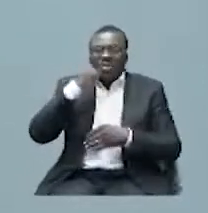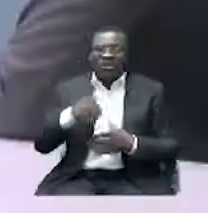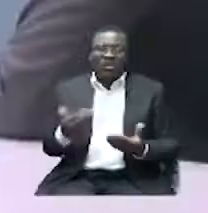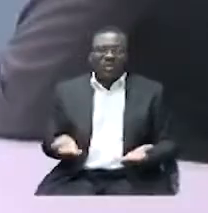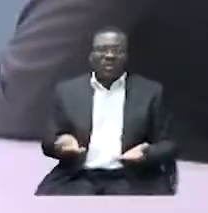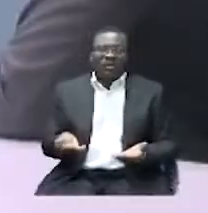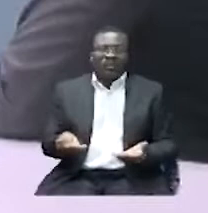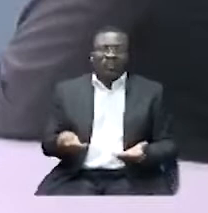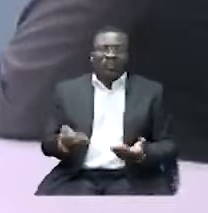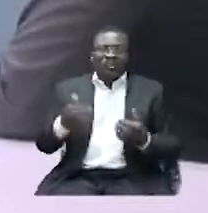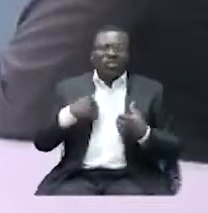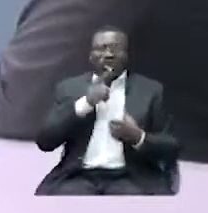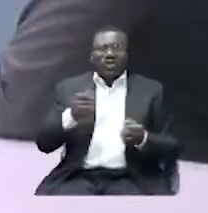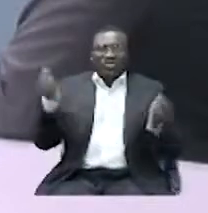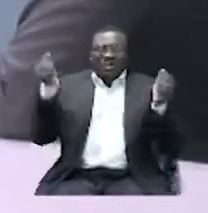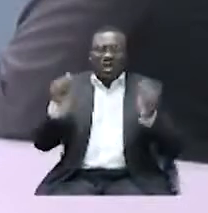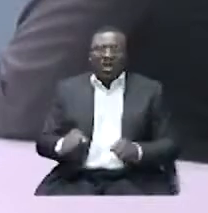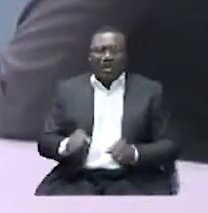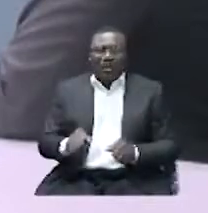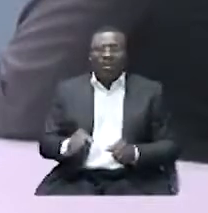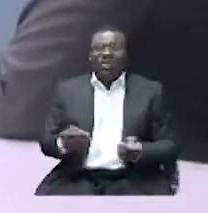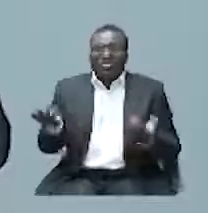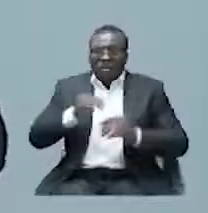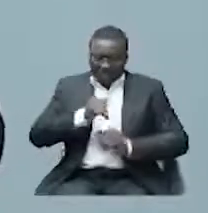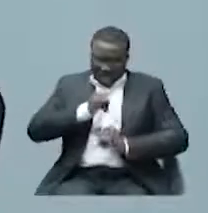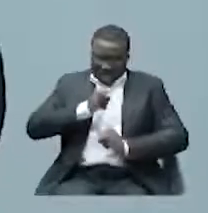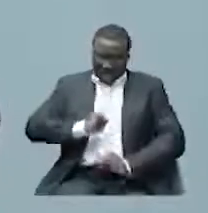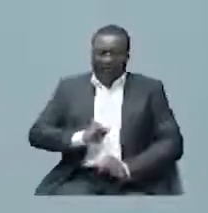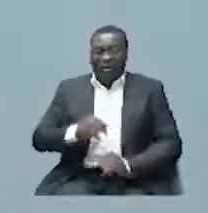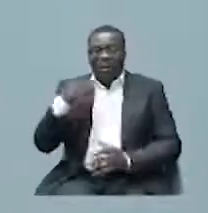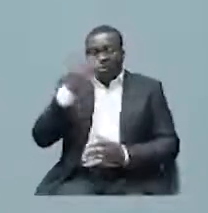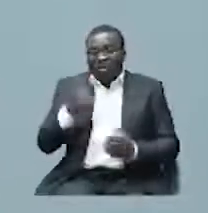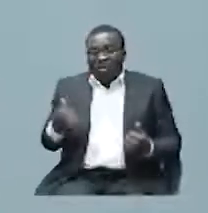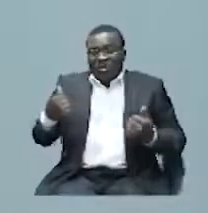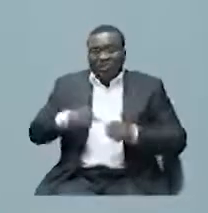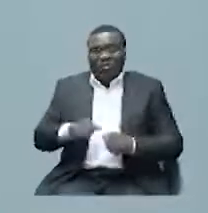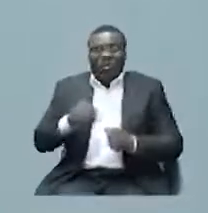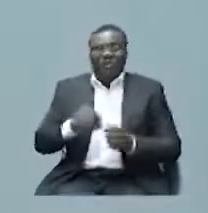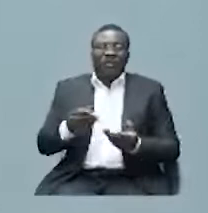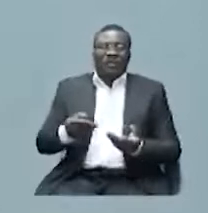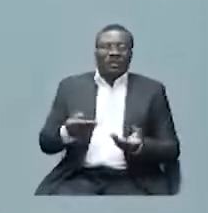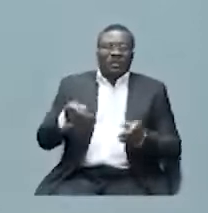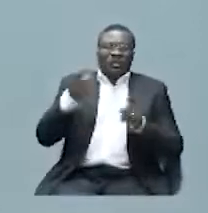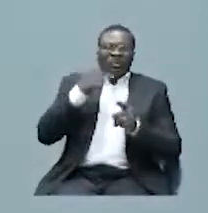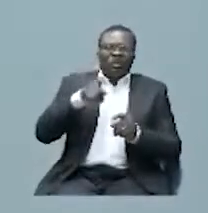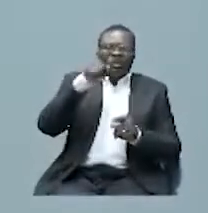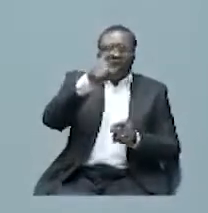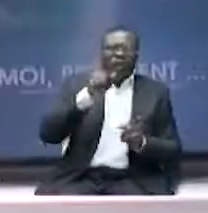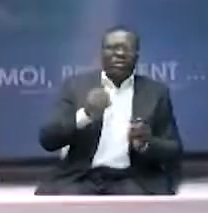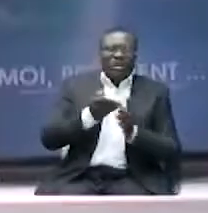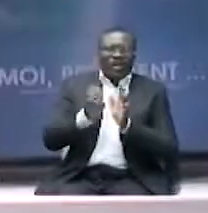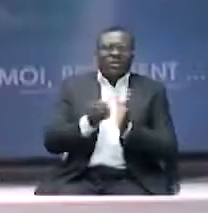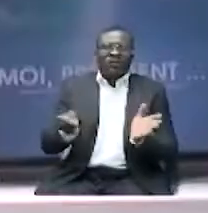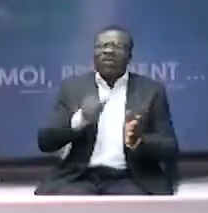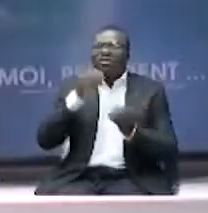un confort. Ceux qui sont capables de mettre une belle cravate, une belle chemise et des lunettes de la classe de celle que vous avez, ne